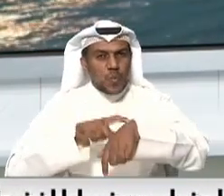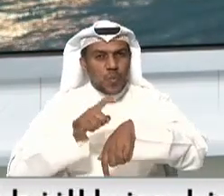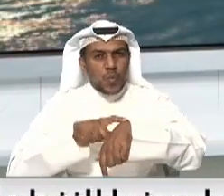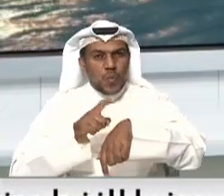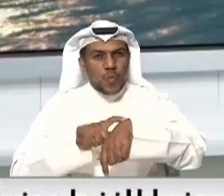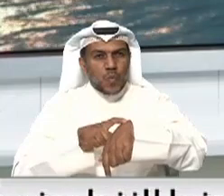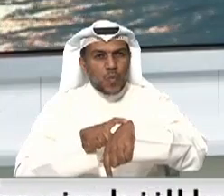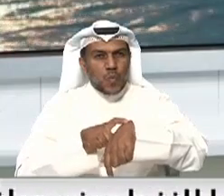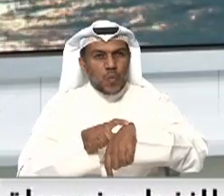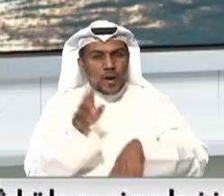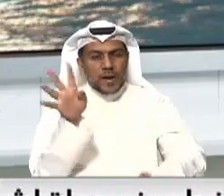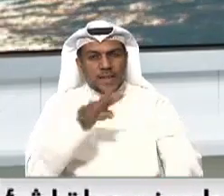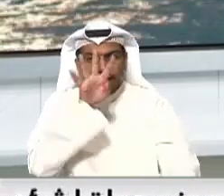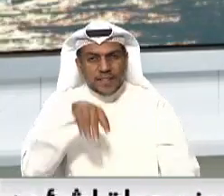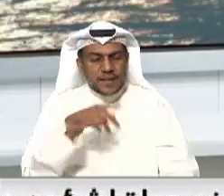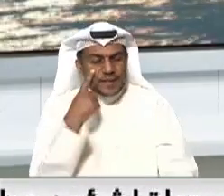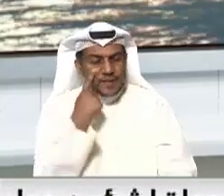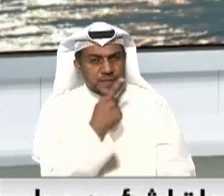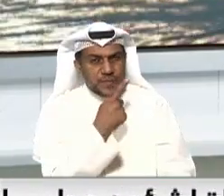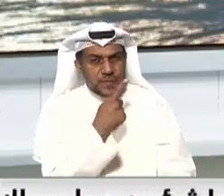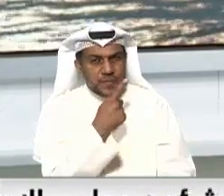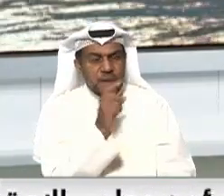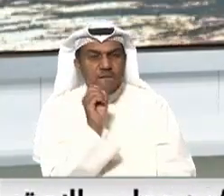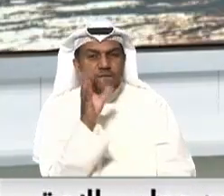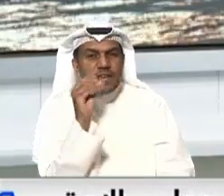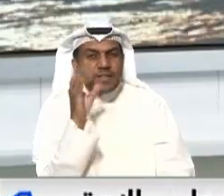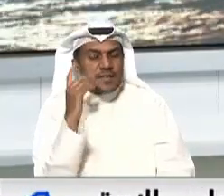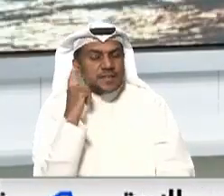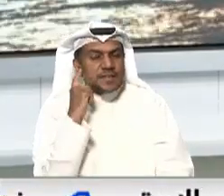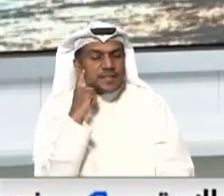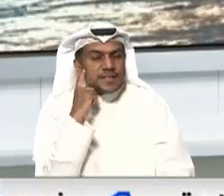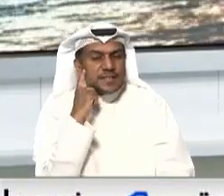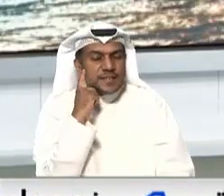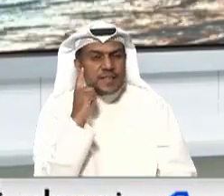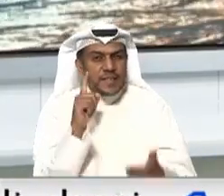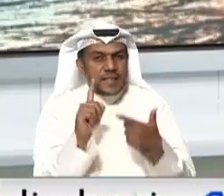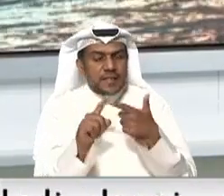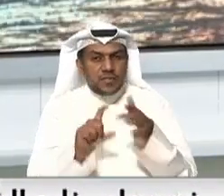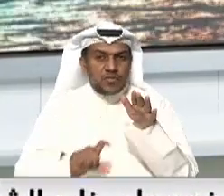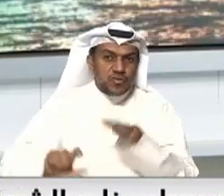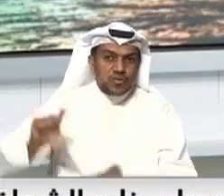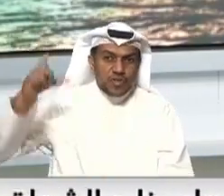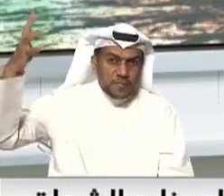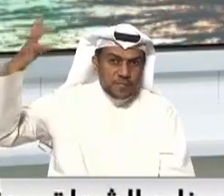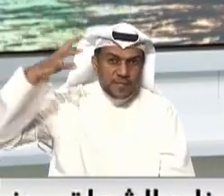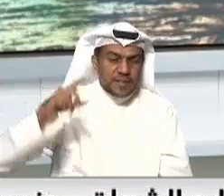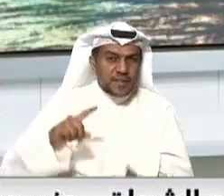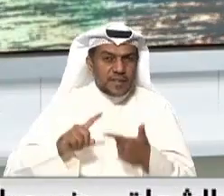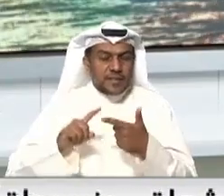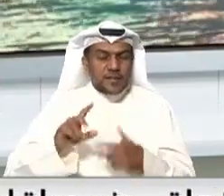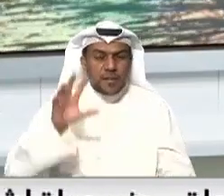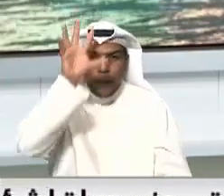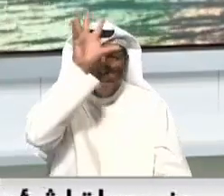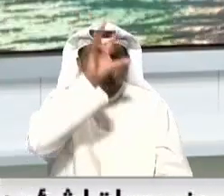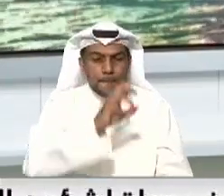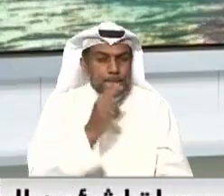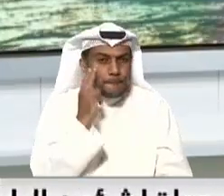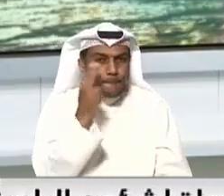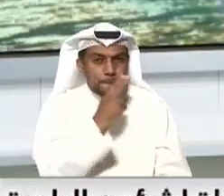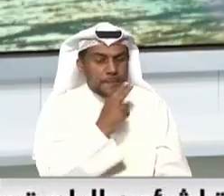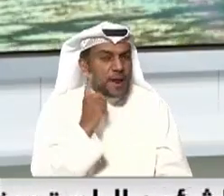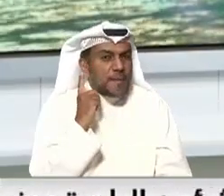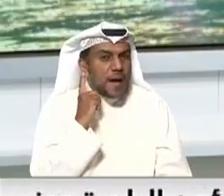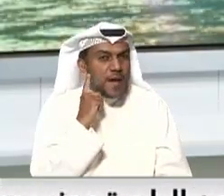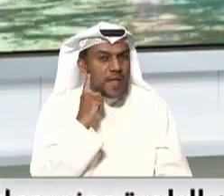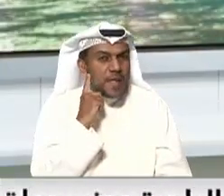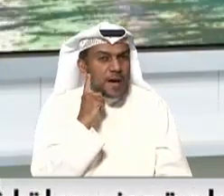المحلي لمدينه الكويت موعد اذان الفجر الساعه 4 وسبع دقائق شروق الشمس الساعه خمسه 28 وموعد اذان المغرب باذن الله